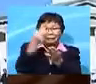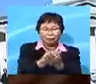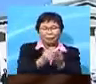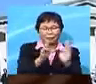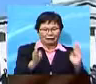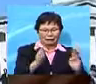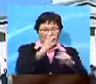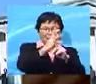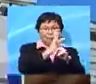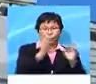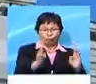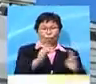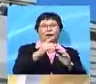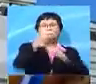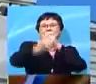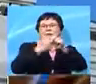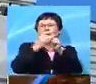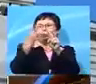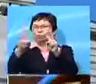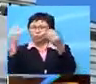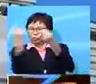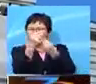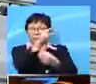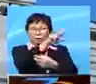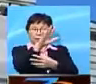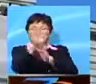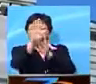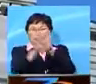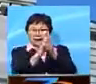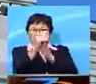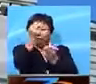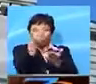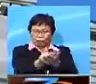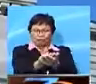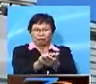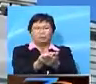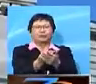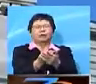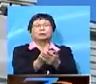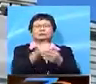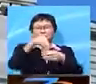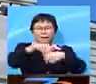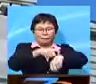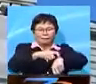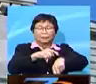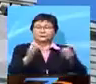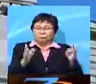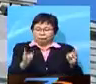6 bulan pertama 2016 dan sejumlah 35 bilion ringgit dalam tempoh sedekat.